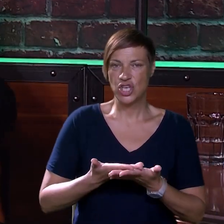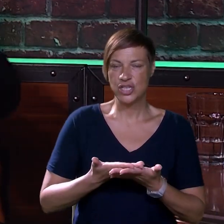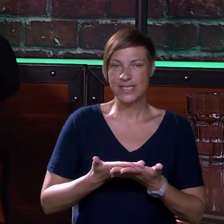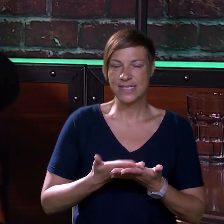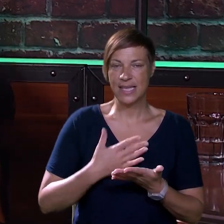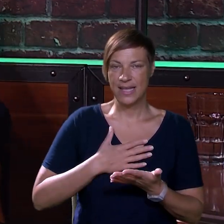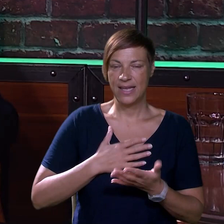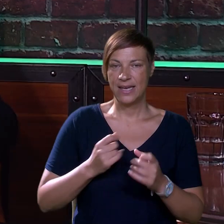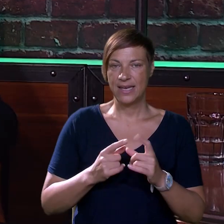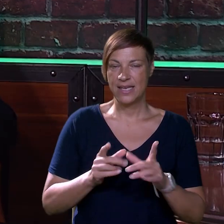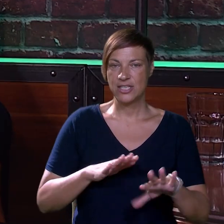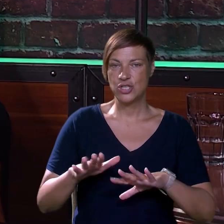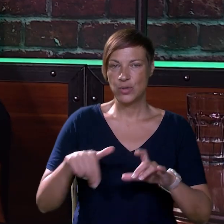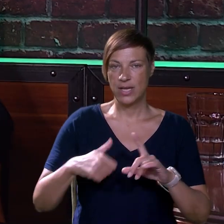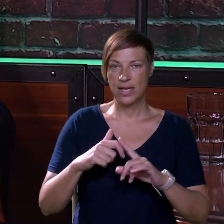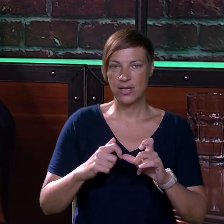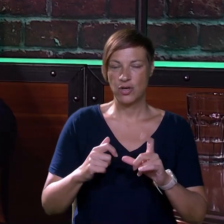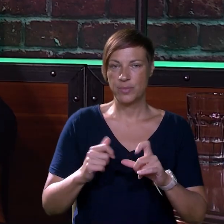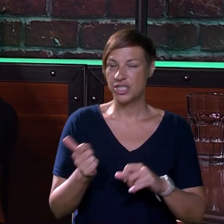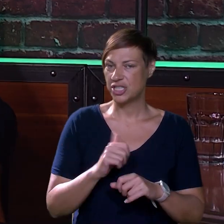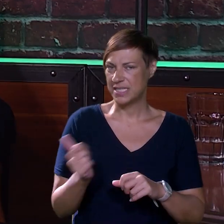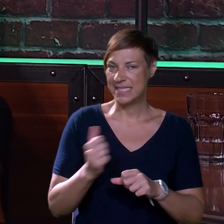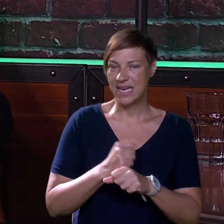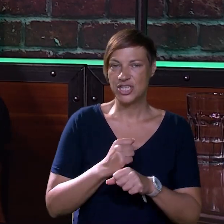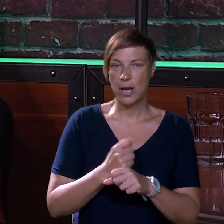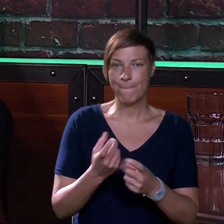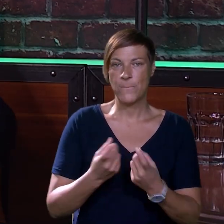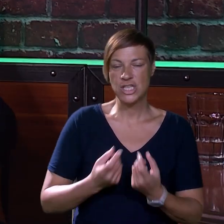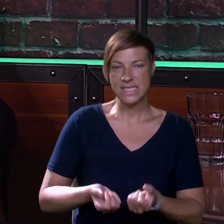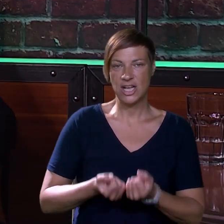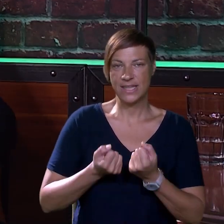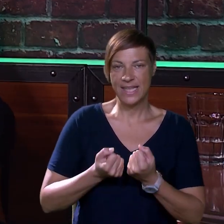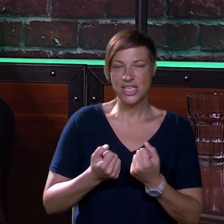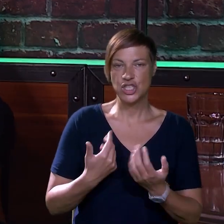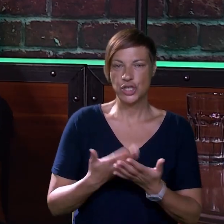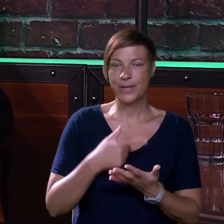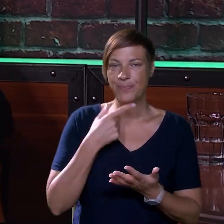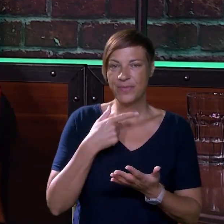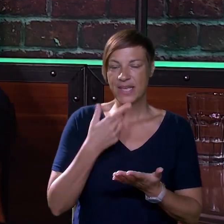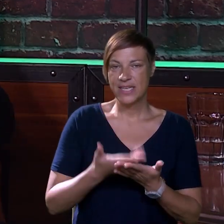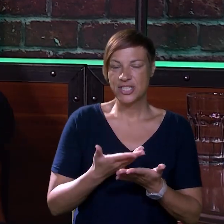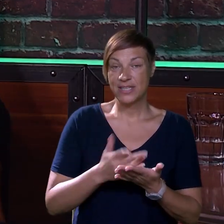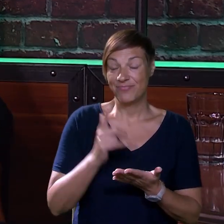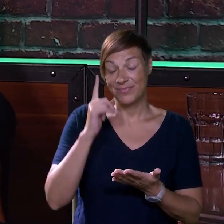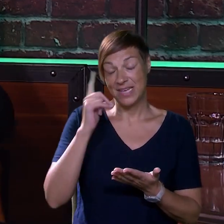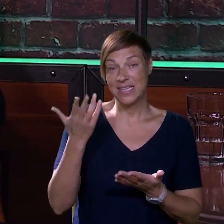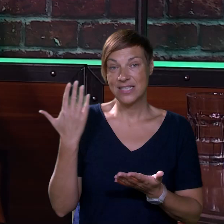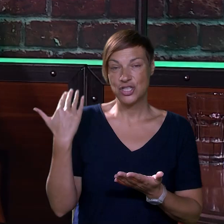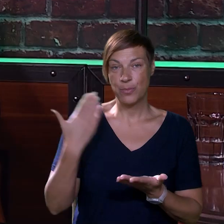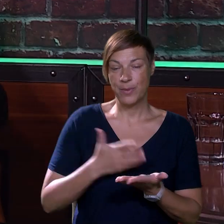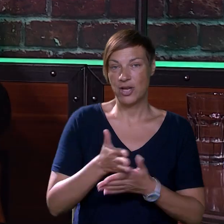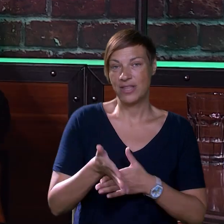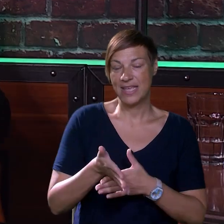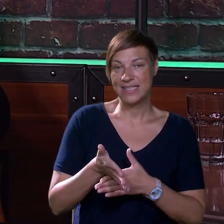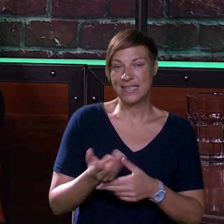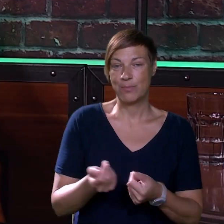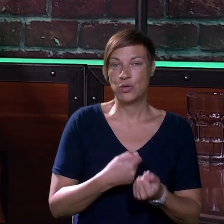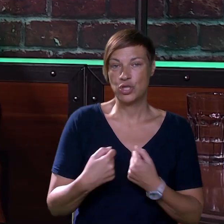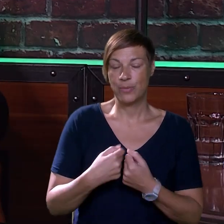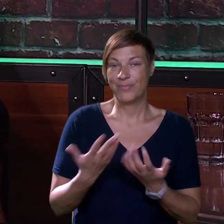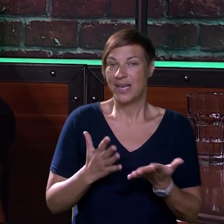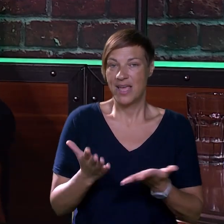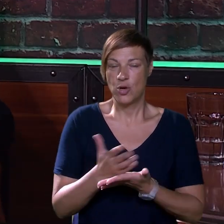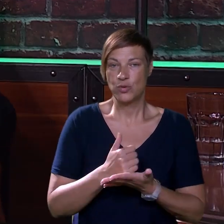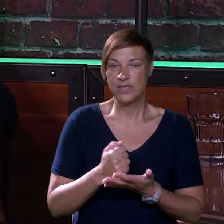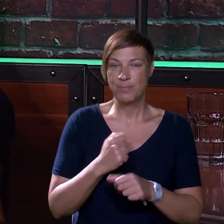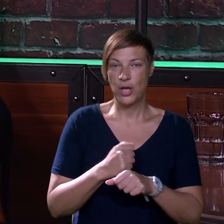tim. Naš sugrađani Jakubušić čini sjajan posao, ali teško je. Da rećete, eto, da ne znam šta bi bilo da sam ušao u njega, bi li ja